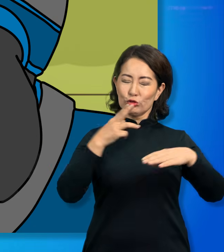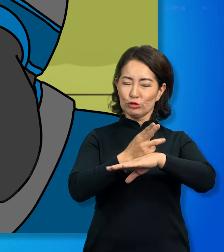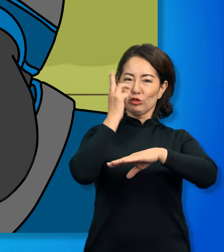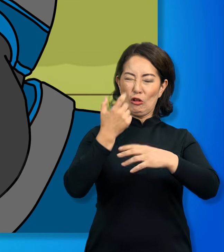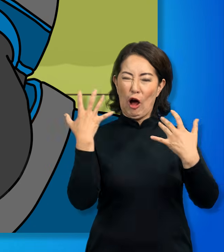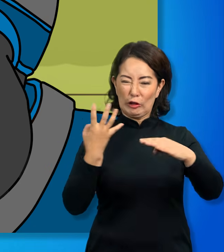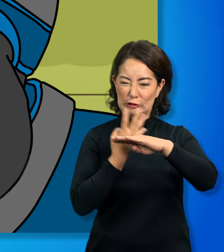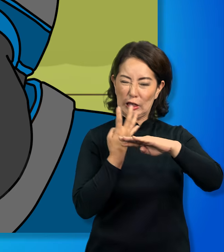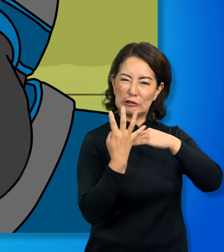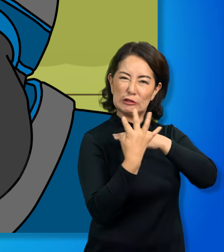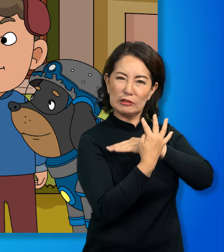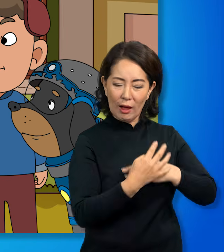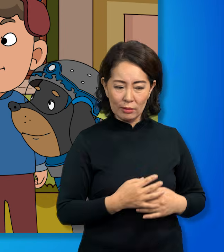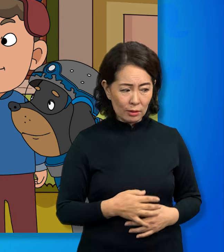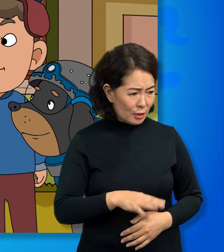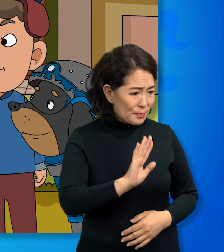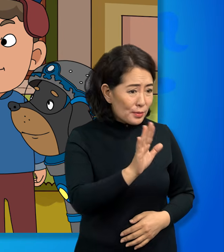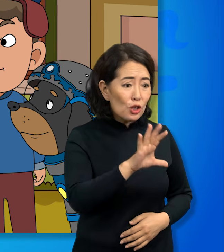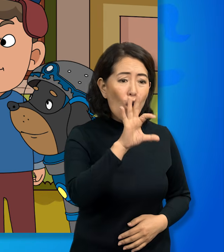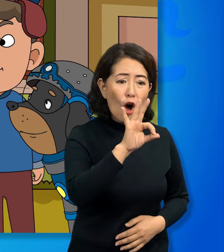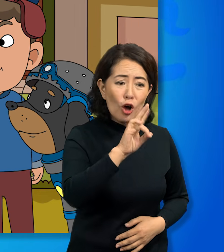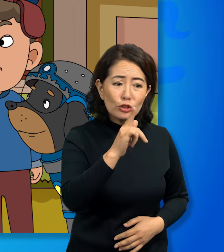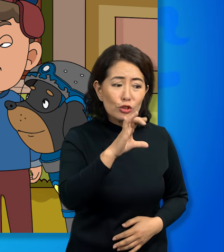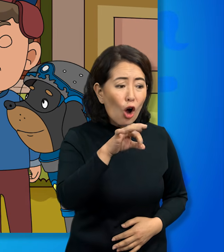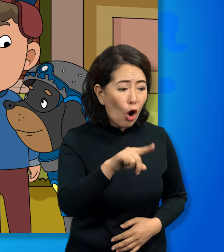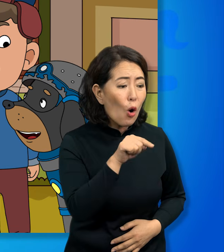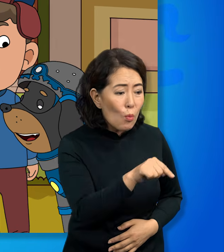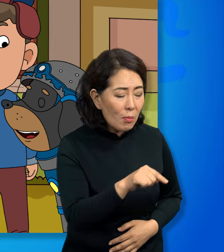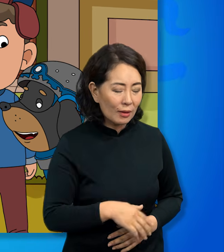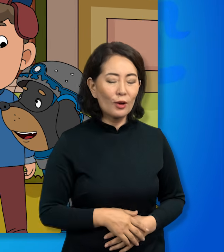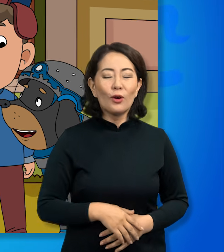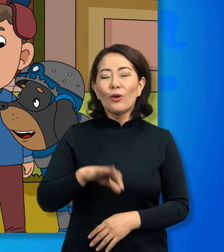ноён түмэн жадтай. Наачин бас онсоо штэ.